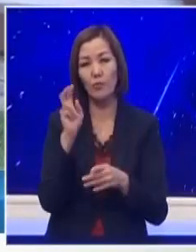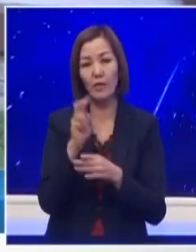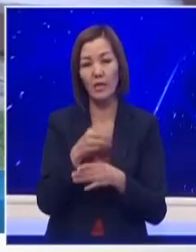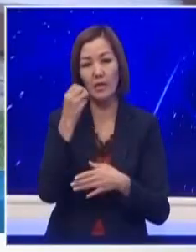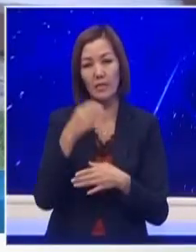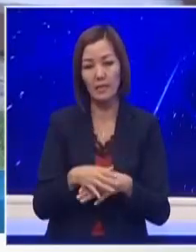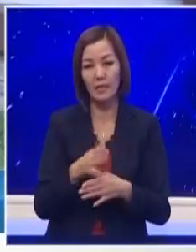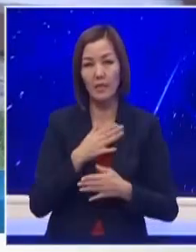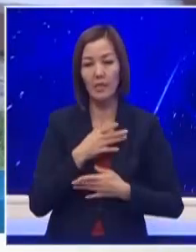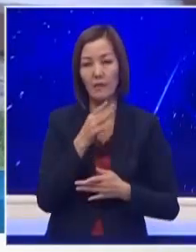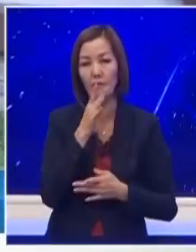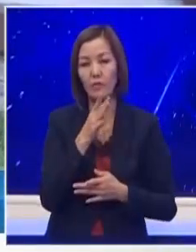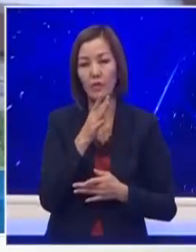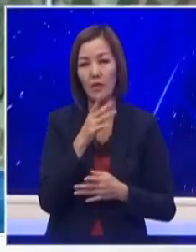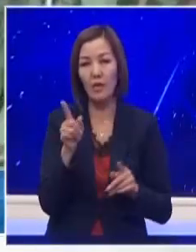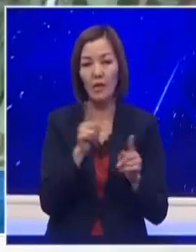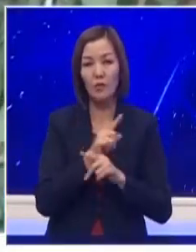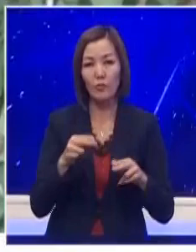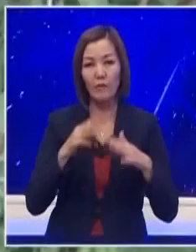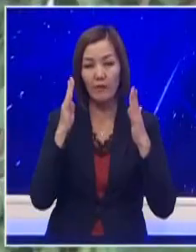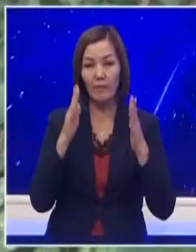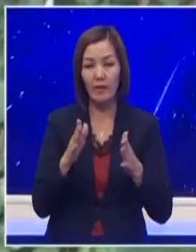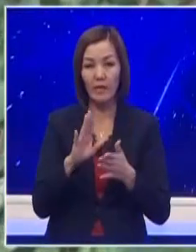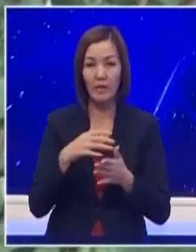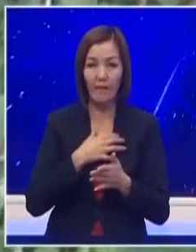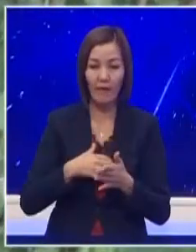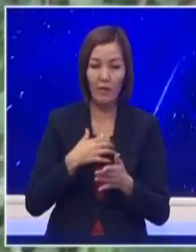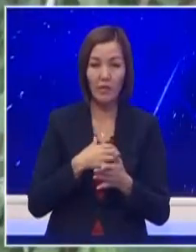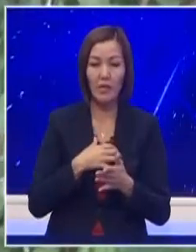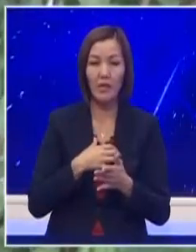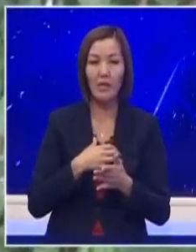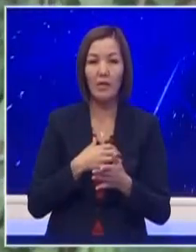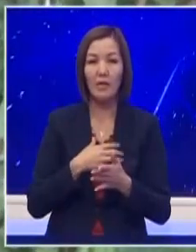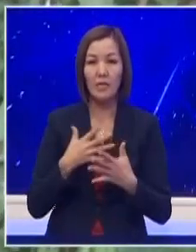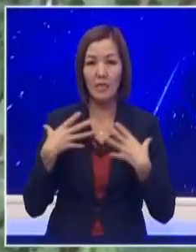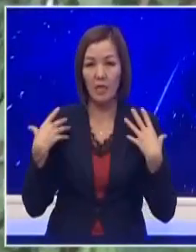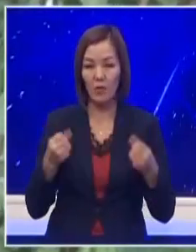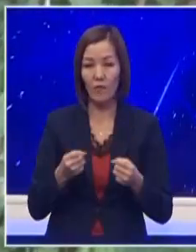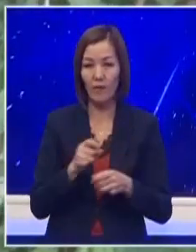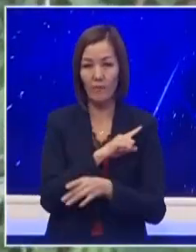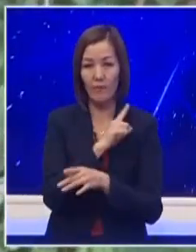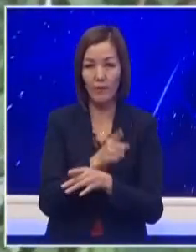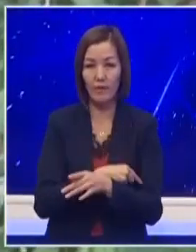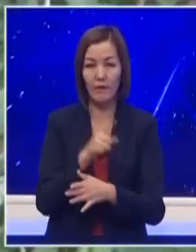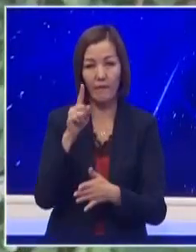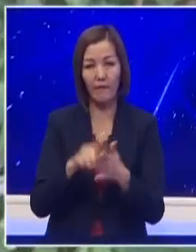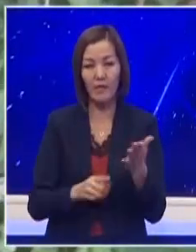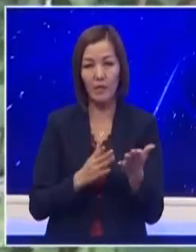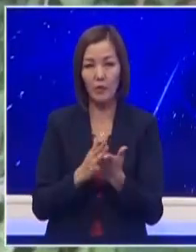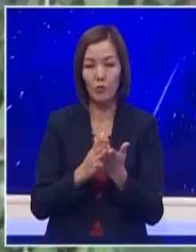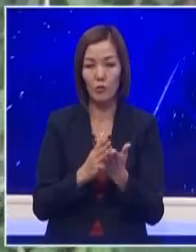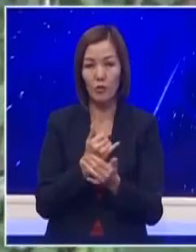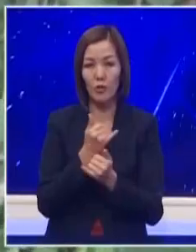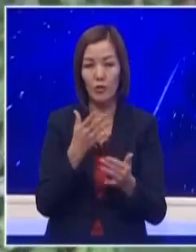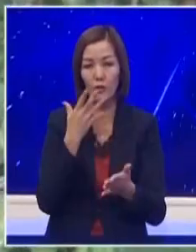из Астаны сюда в нашем возрасте самое главное это внимание забота Хочу пожелать нашим сотрудникам крепкого здоровья чтобы они верные честно несли